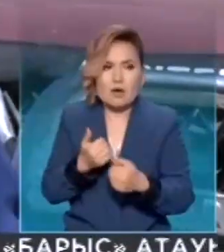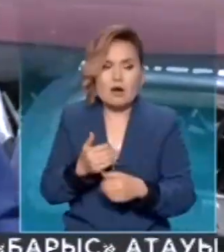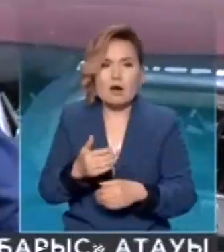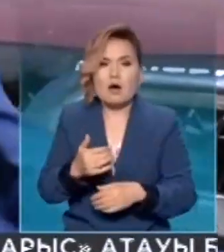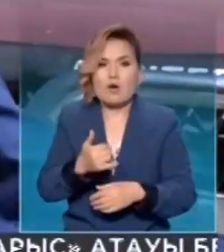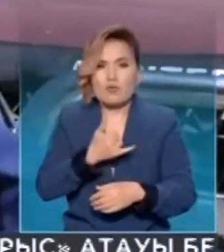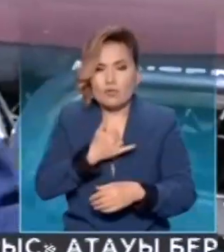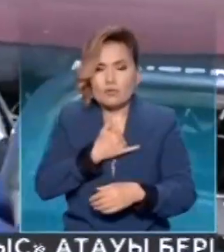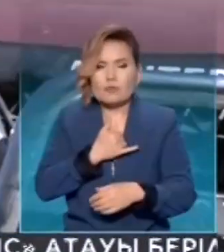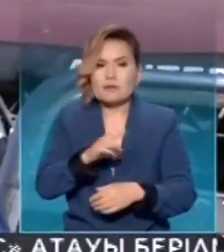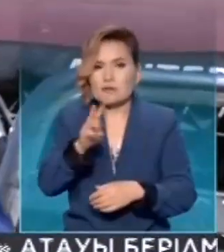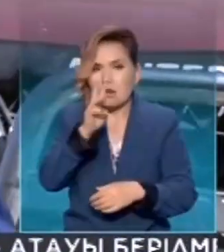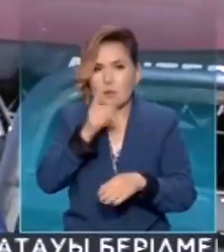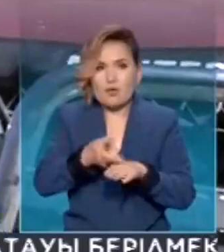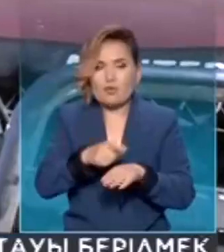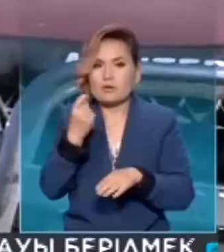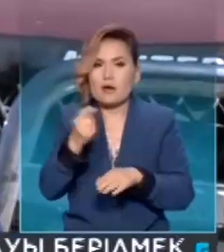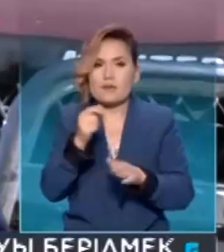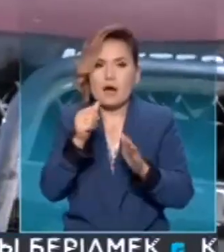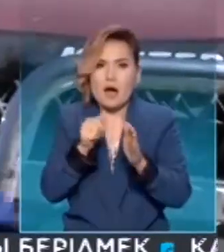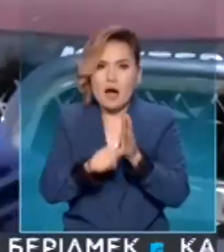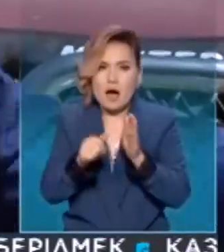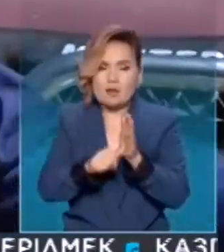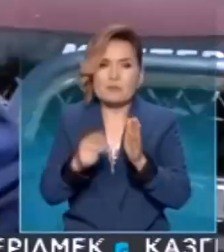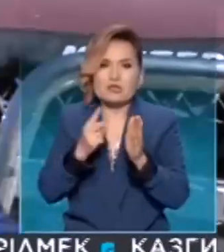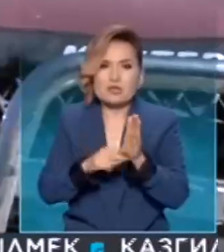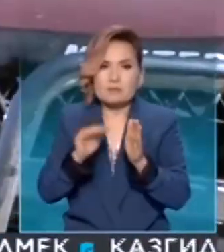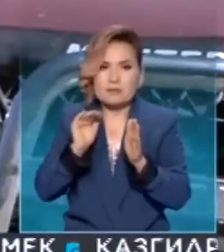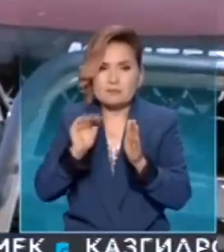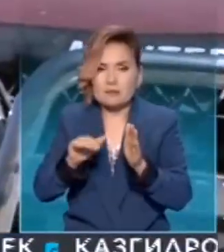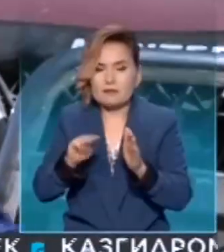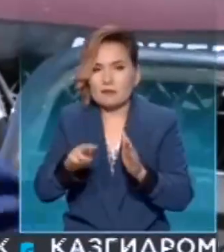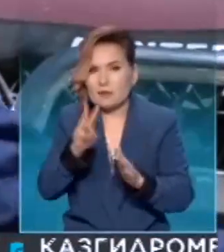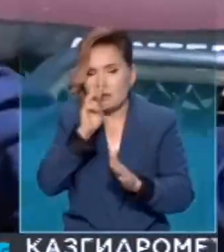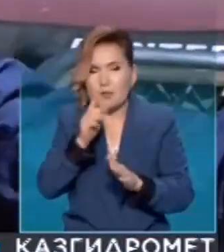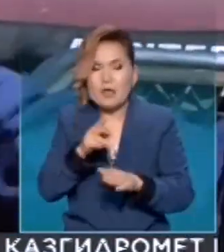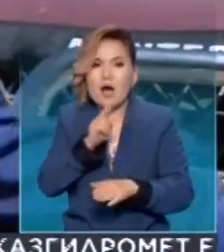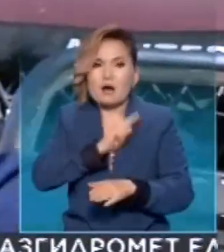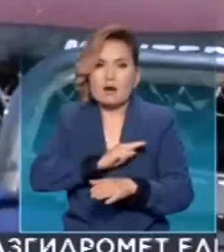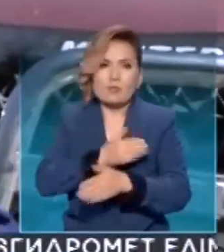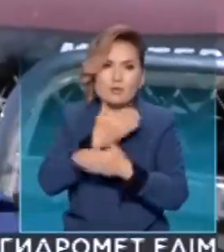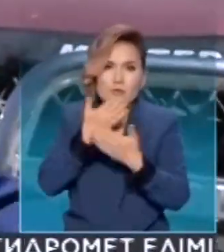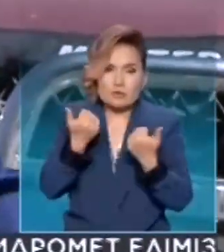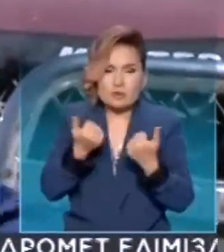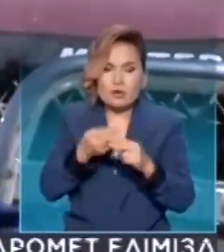зарплата. Біз 50-60 мың теңге минималка аламыз. Жұмыс жоқ көп жерде. Ал еще